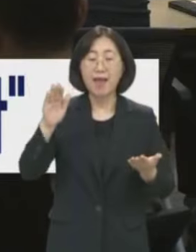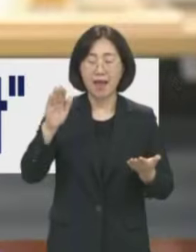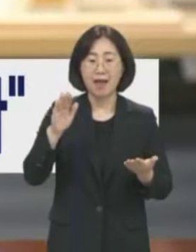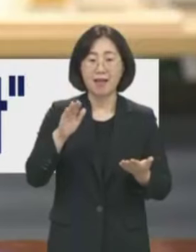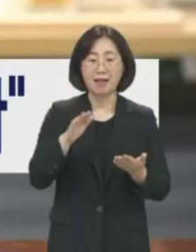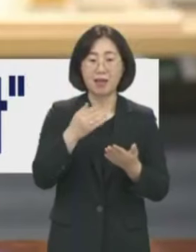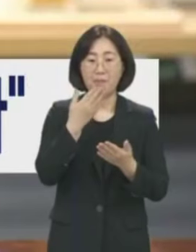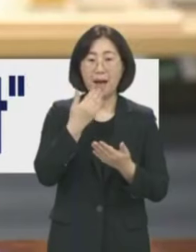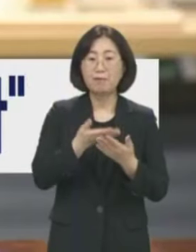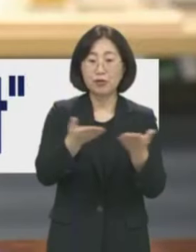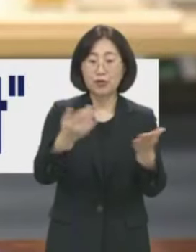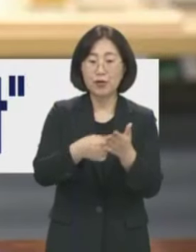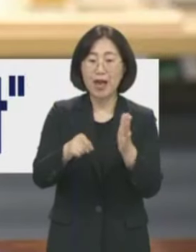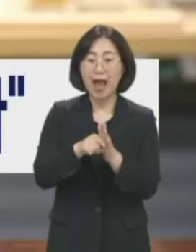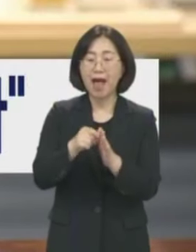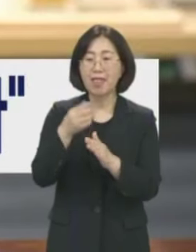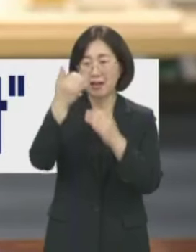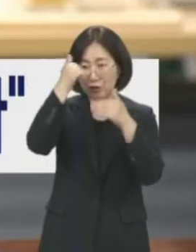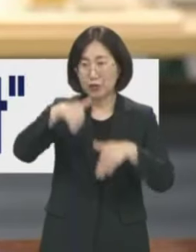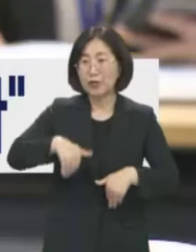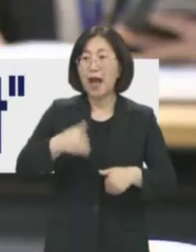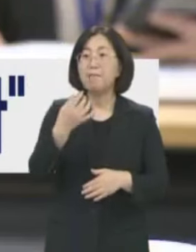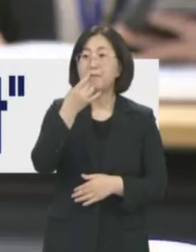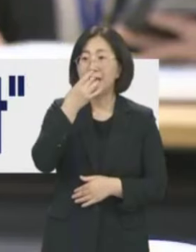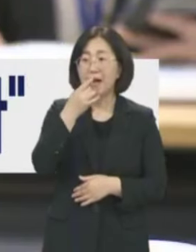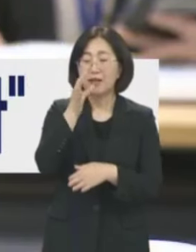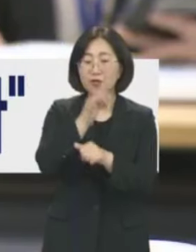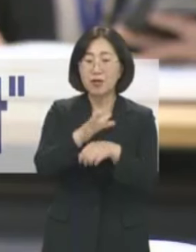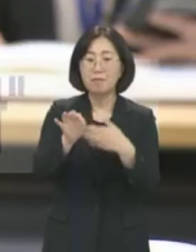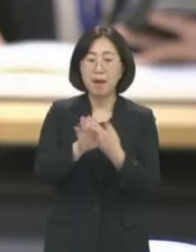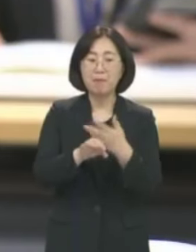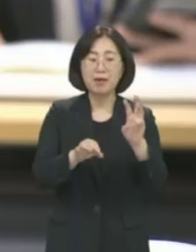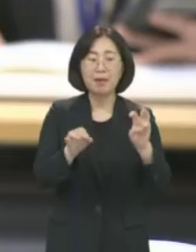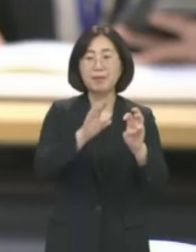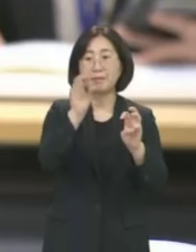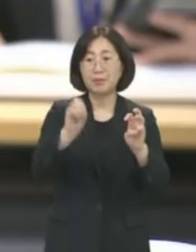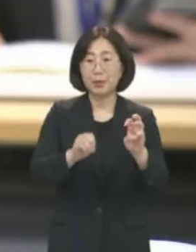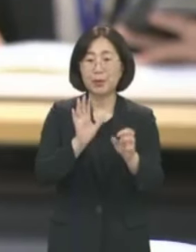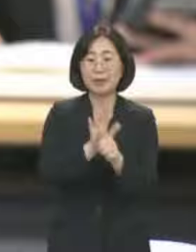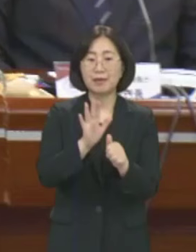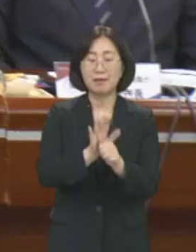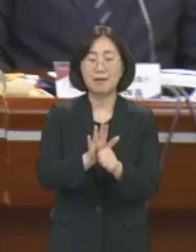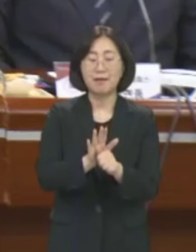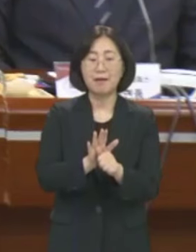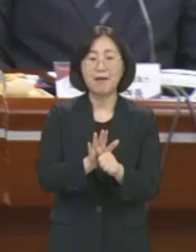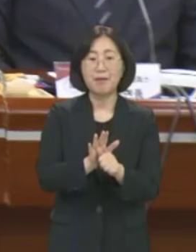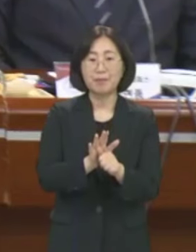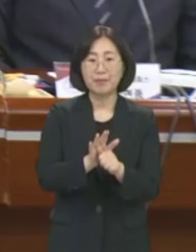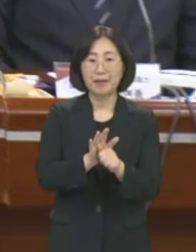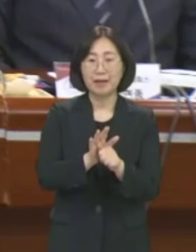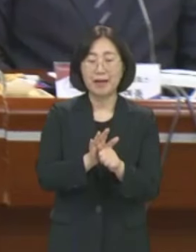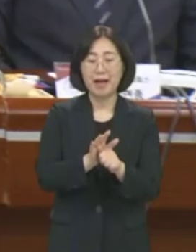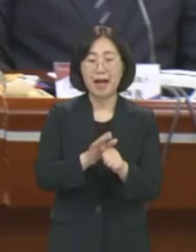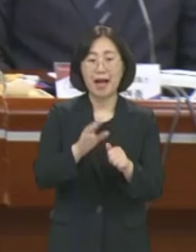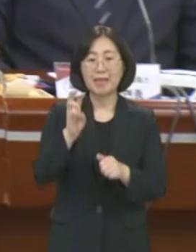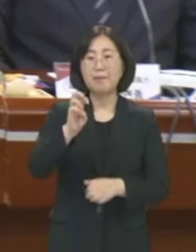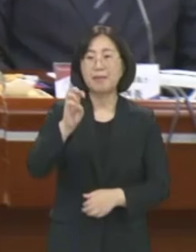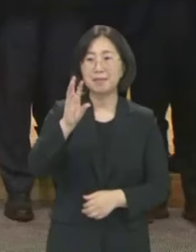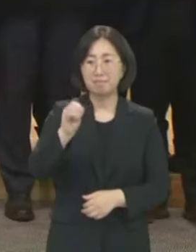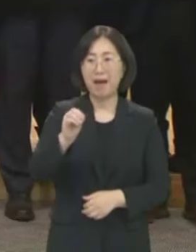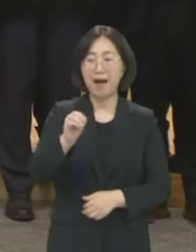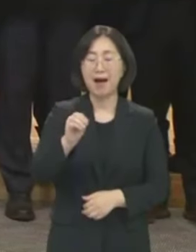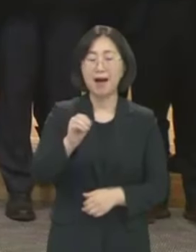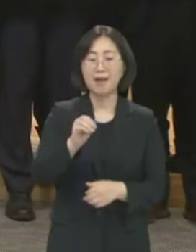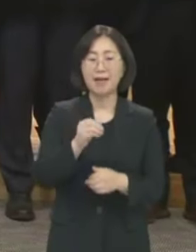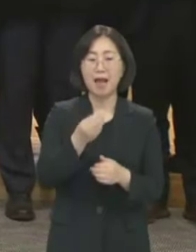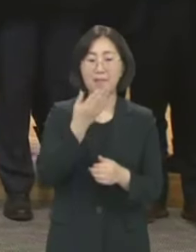쌀을 구입하면 도와 농협이 구매 금액의 30%를 지원할 예정으로 대학생 아침밥 30만씩을 통해 쌀